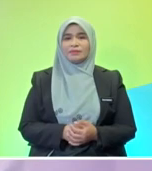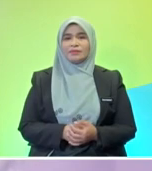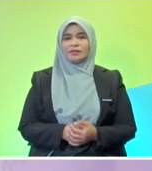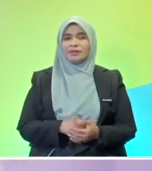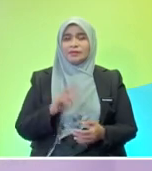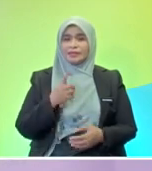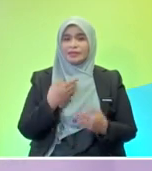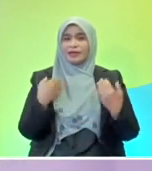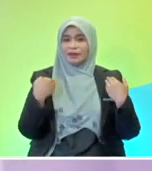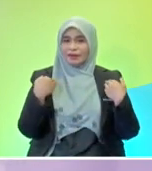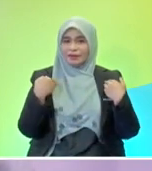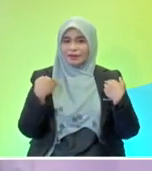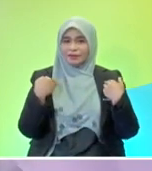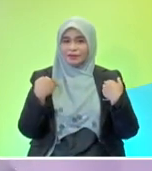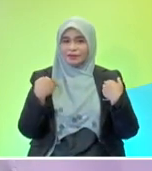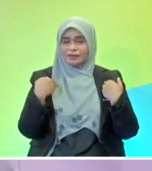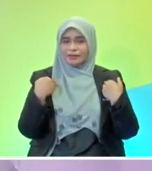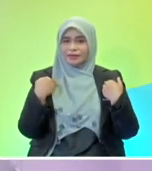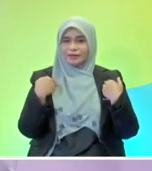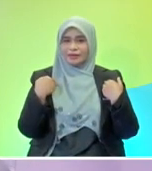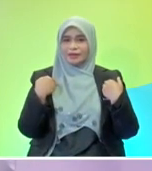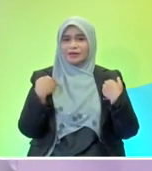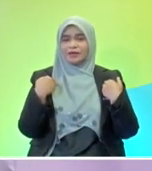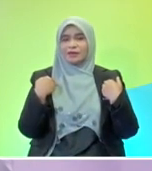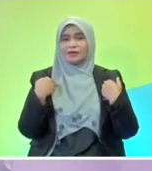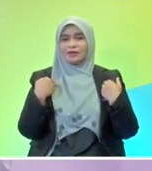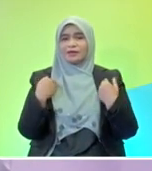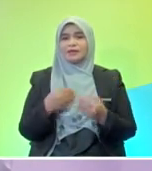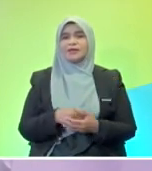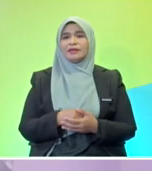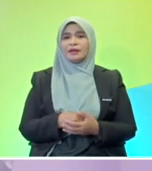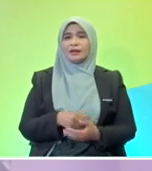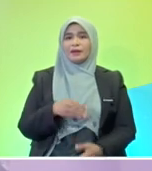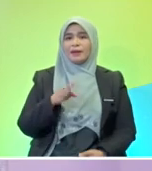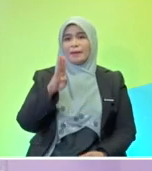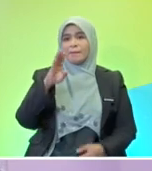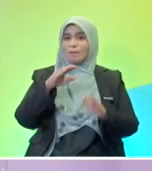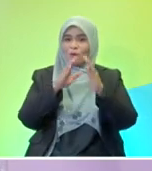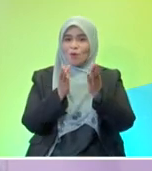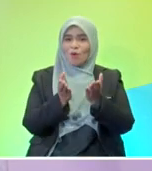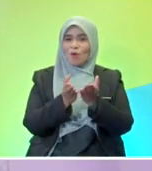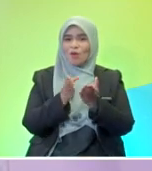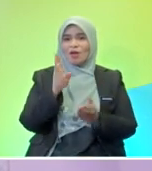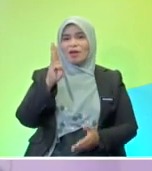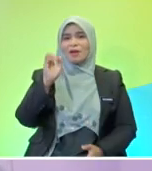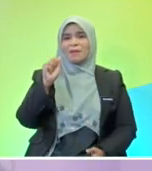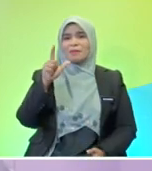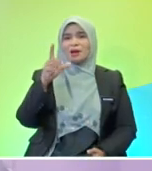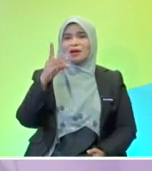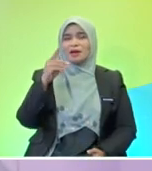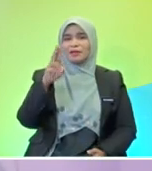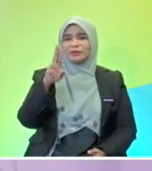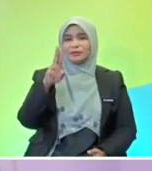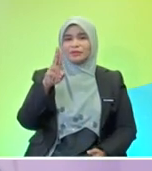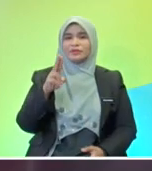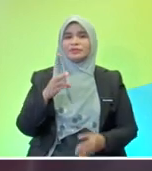Kita ada juga berbola baldu begini. Itu untuk apa, cikgu? Ini cikgu